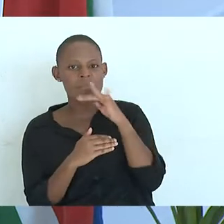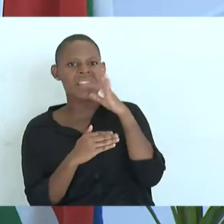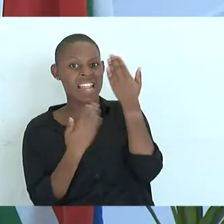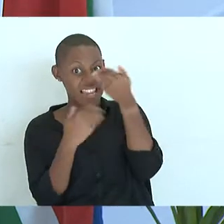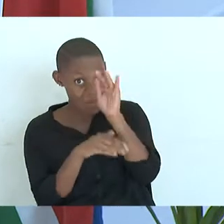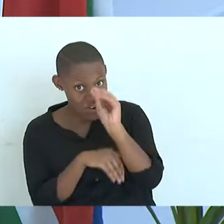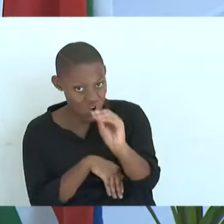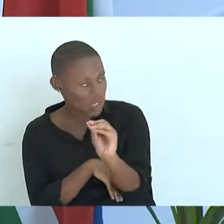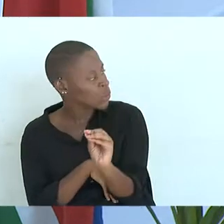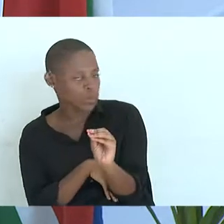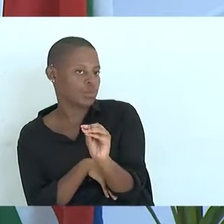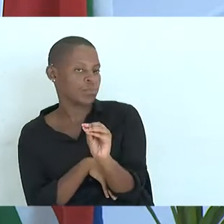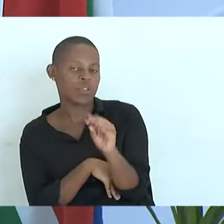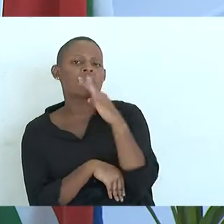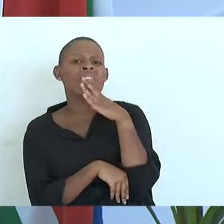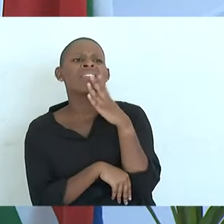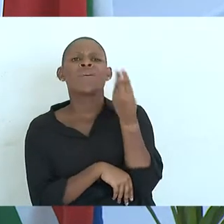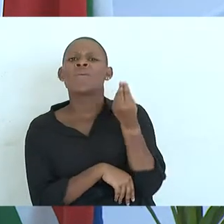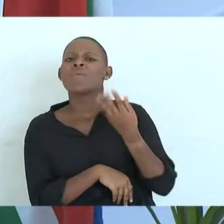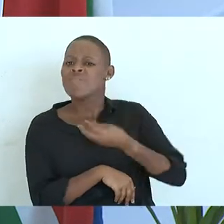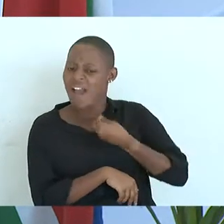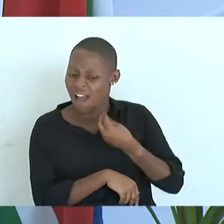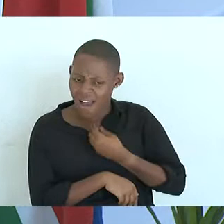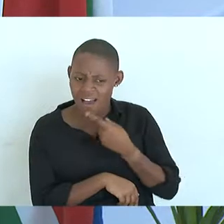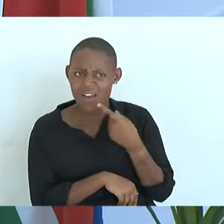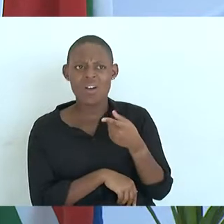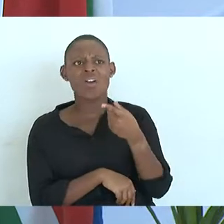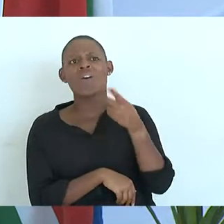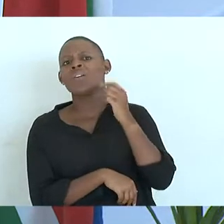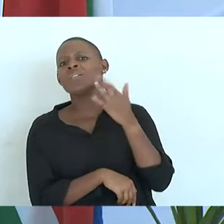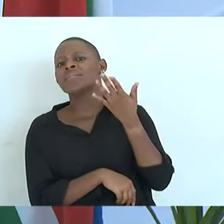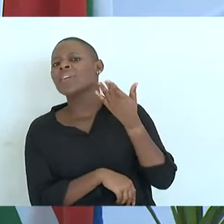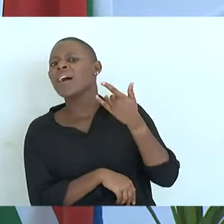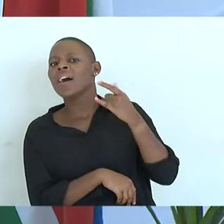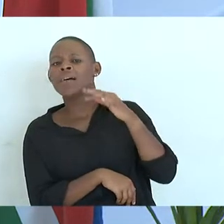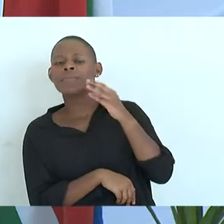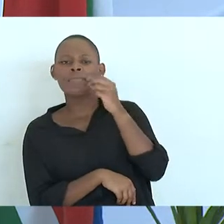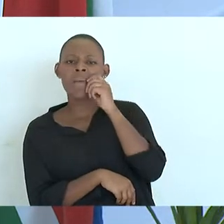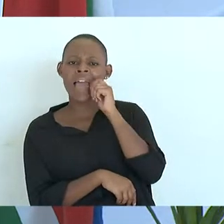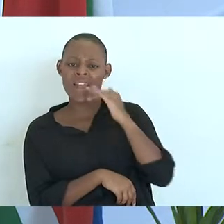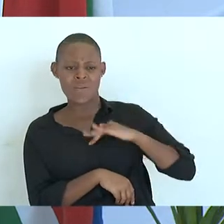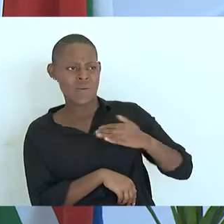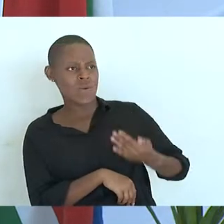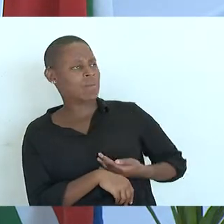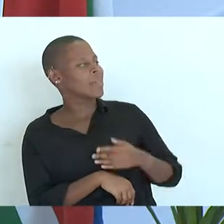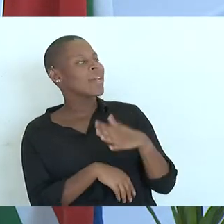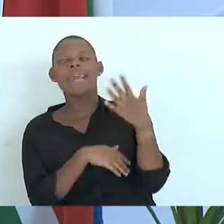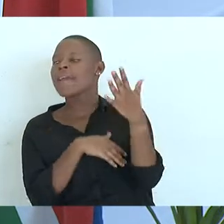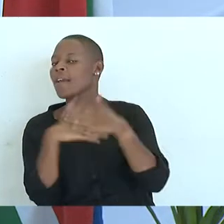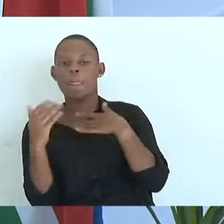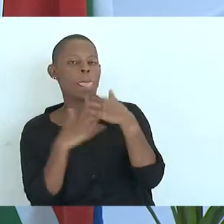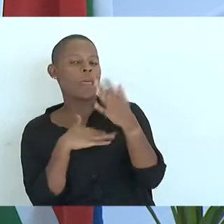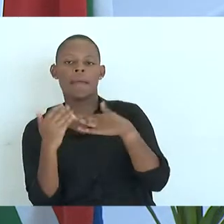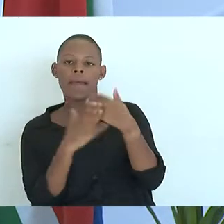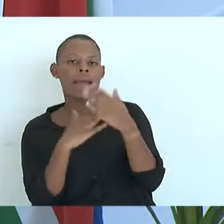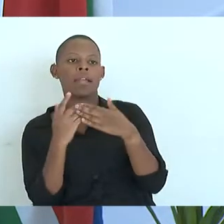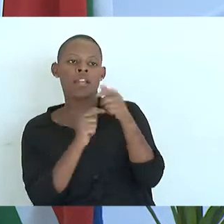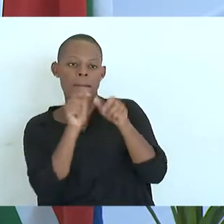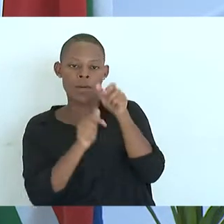ukuthi umdala umncane usilisa wesifazane ivulelekile kubona bonke